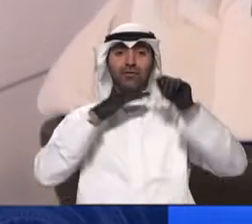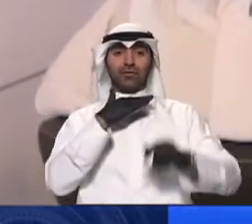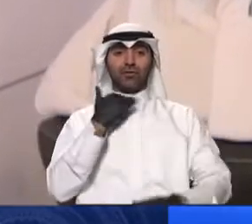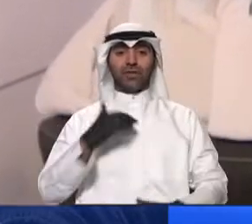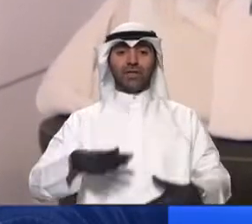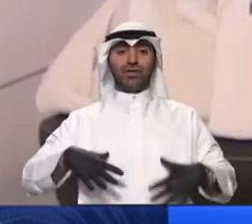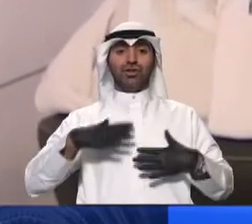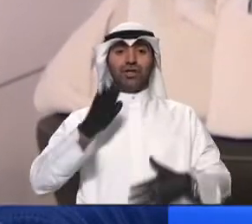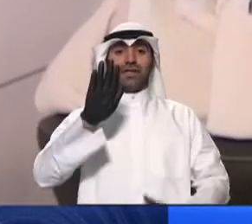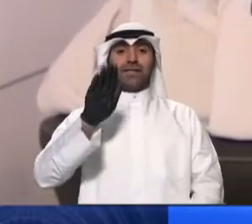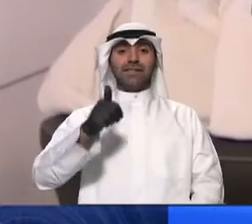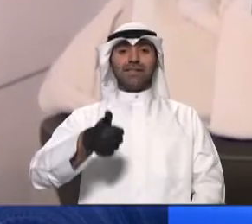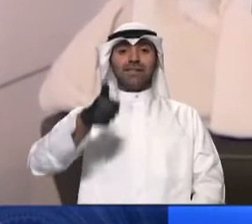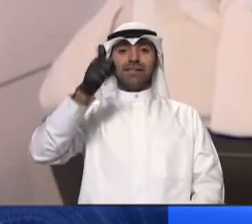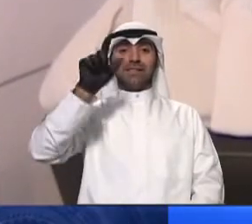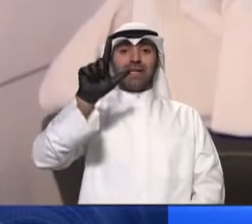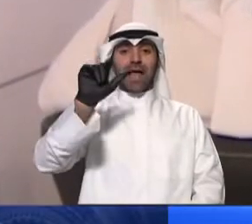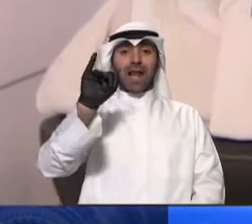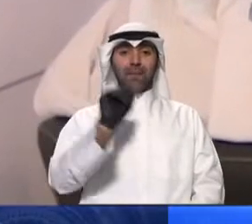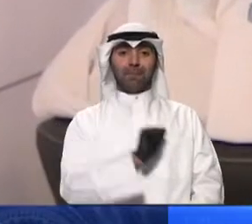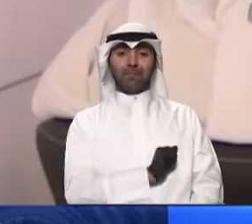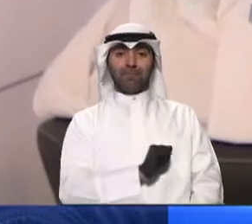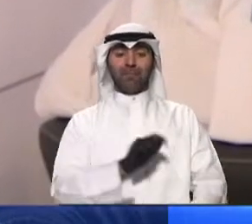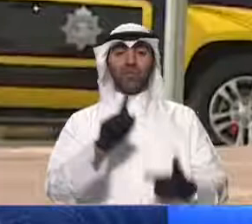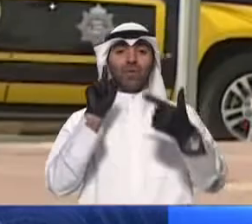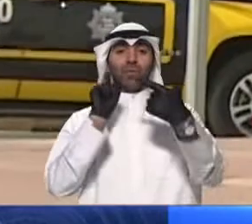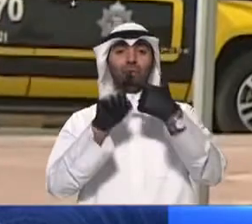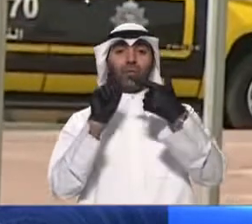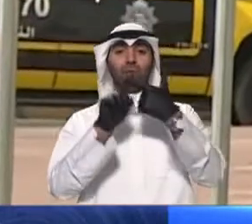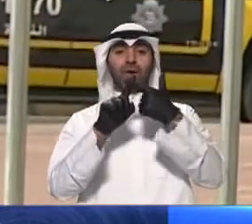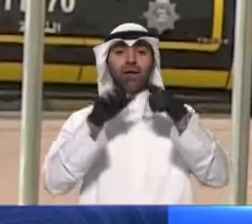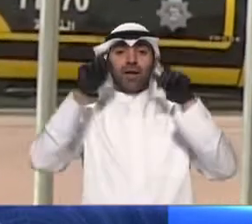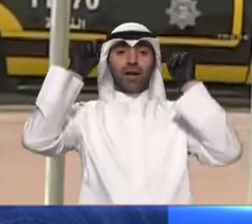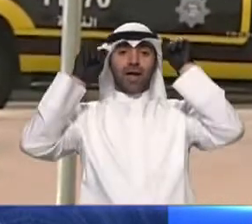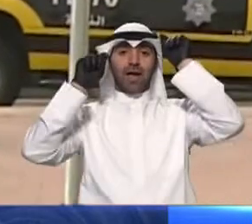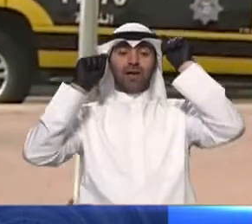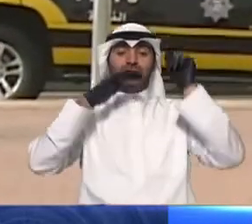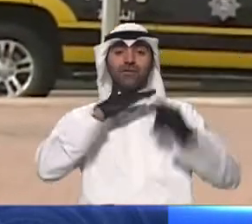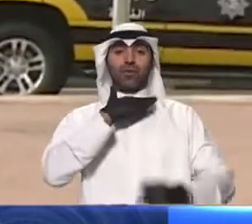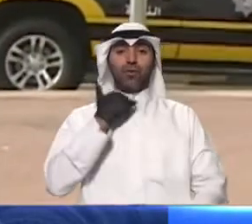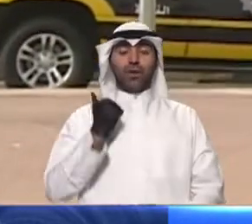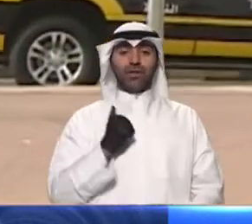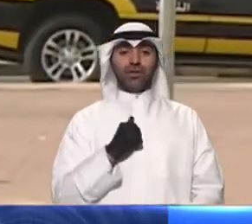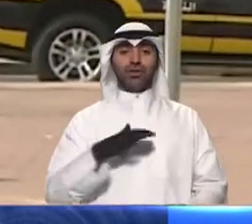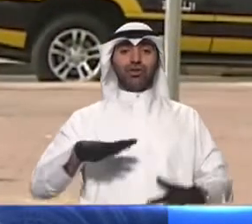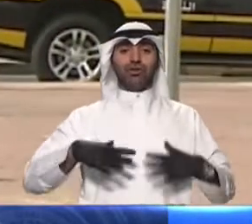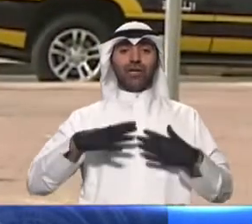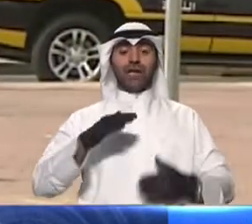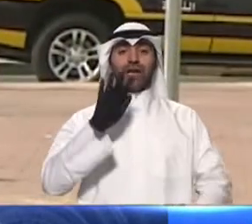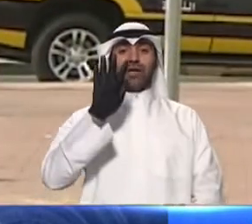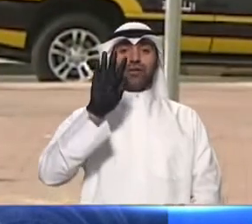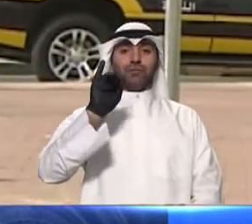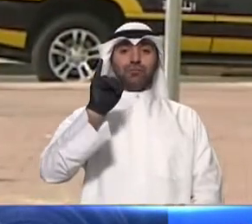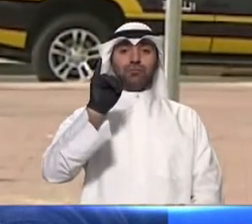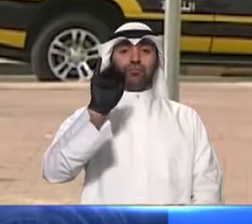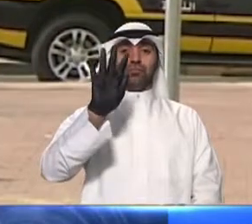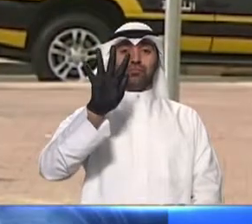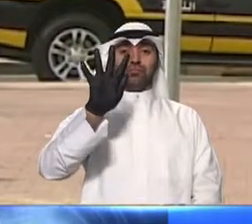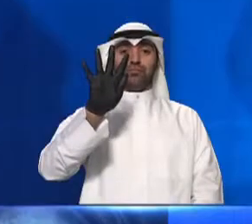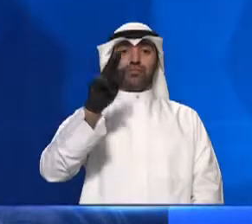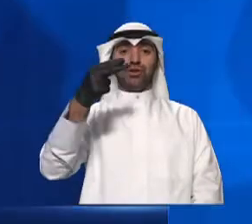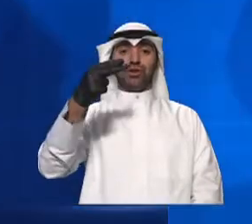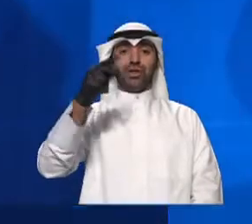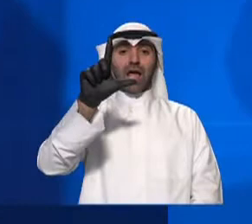ومعالي نائب رئيس الحرس الوطني الشيخ مشعل أحمد الجابر الصباح لحرصهما الكبير على الحفاظ على أمن